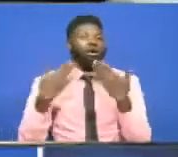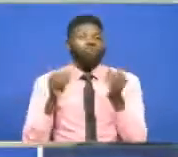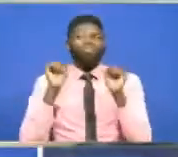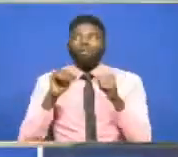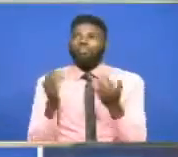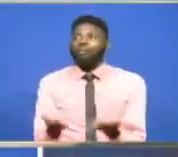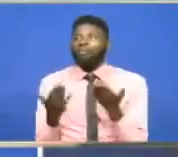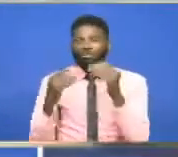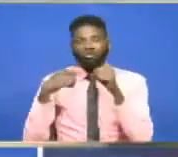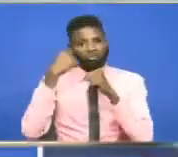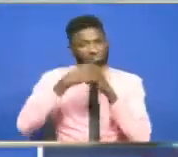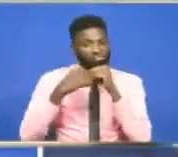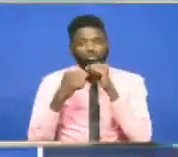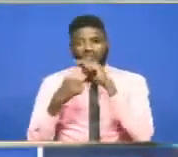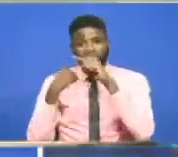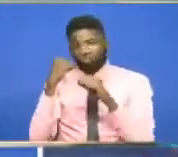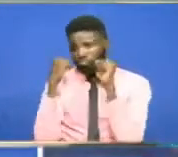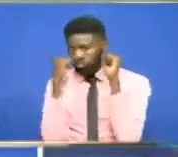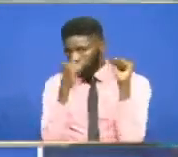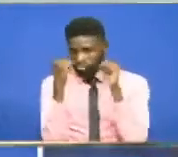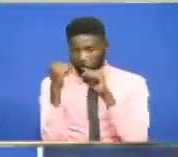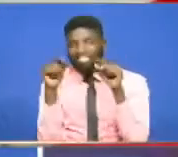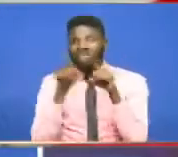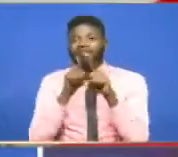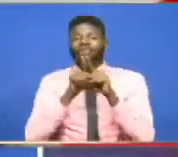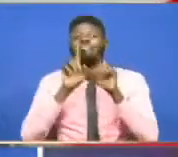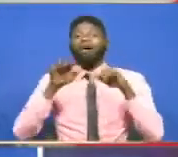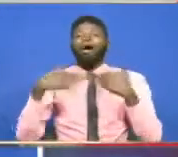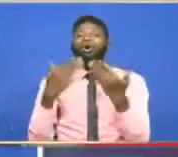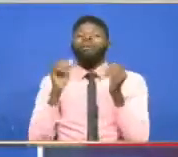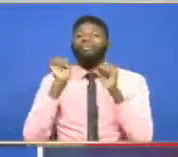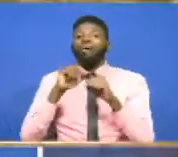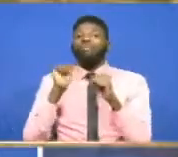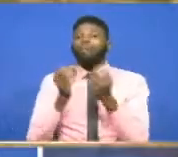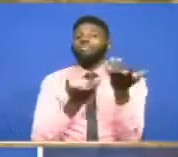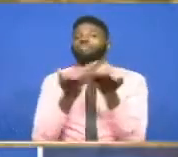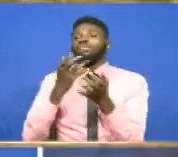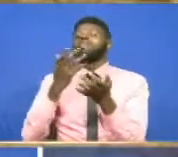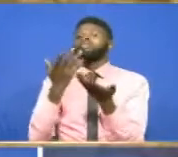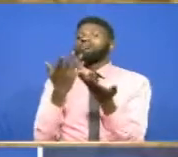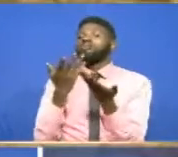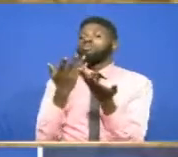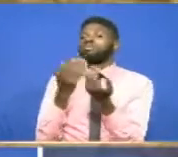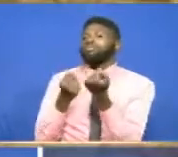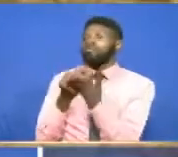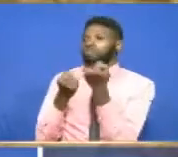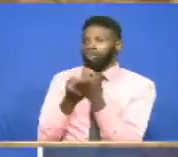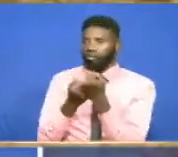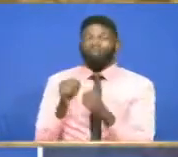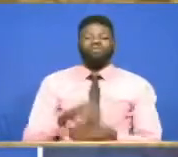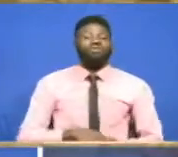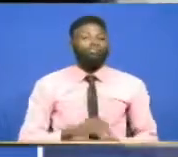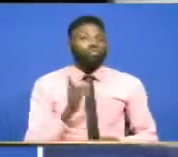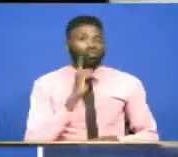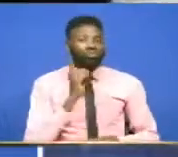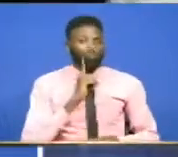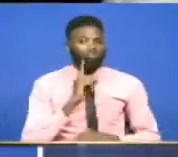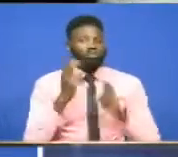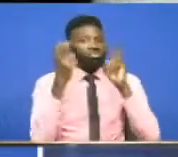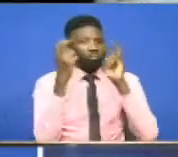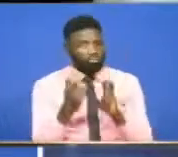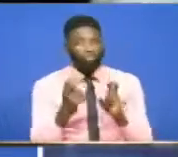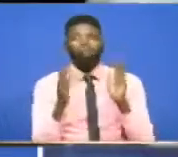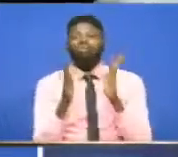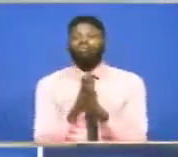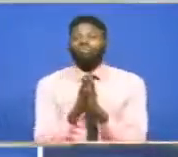michezo wa ndondi pamoja na shughuli za kuwekeza kwenye masumbwi. Kesho wawili hao wanatarajiwa kuandaa kikao na waziri wa michezo Balozi Amina